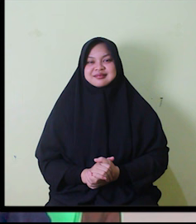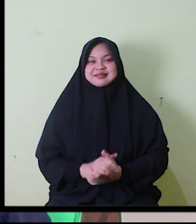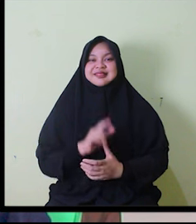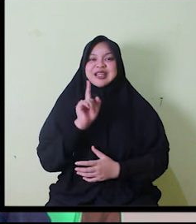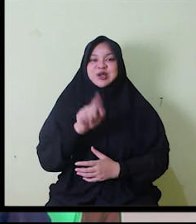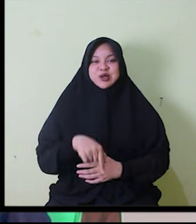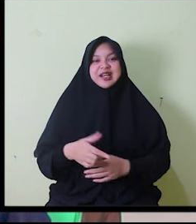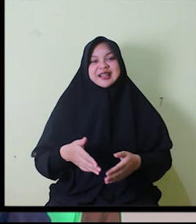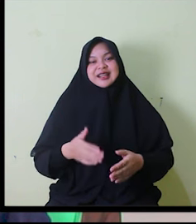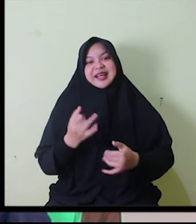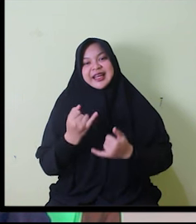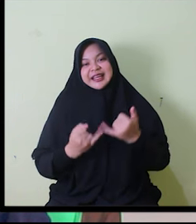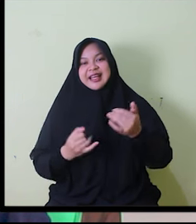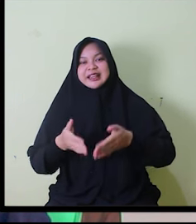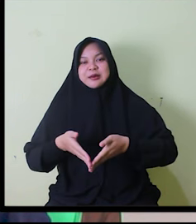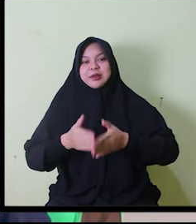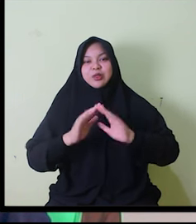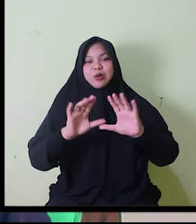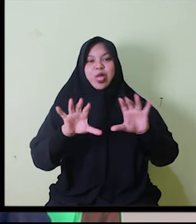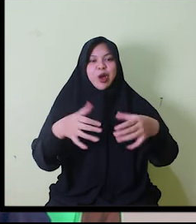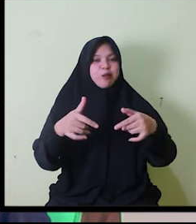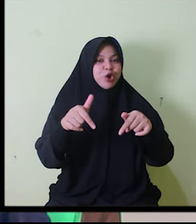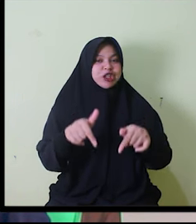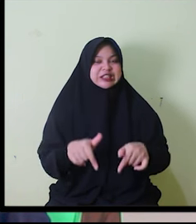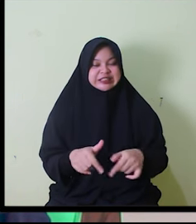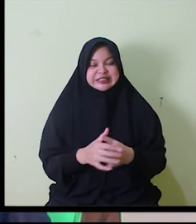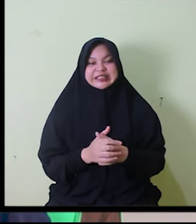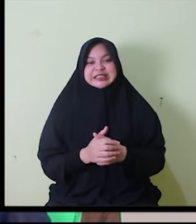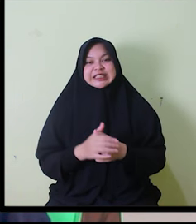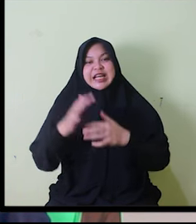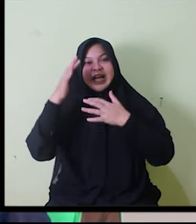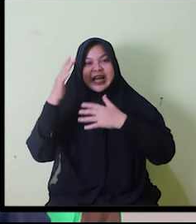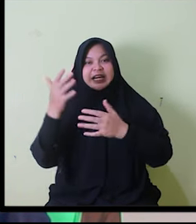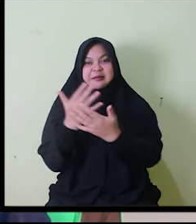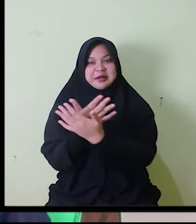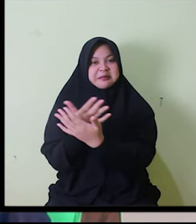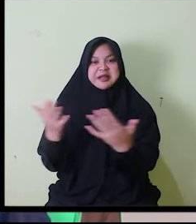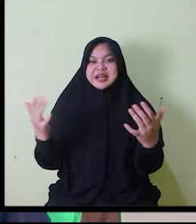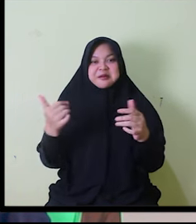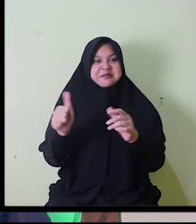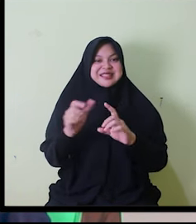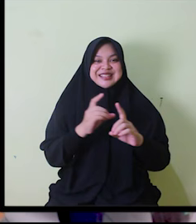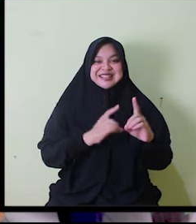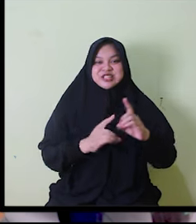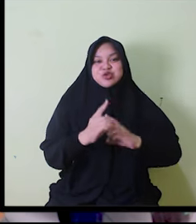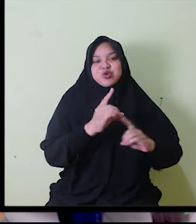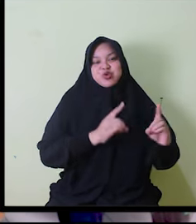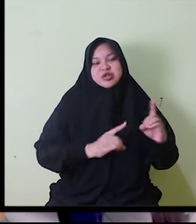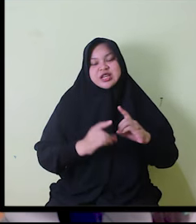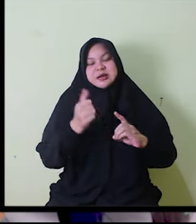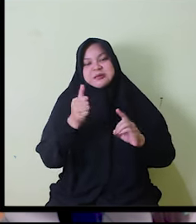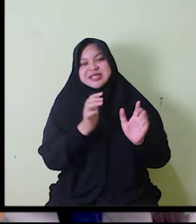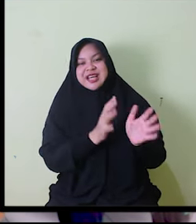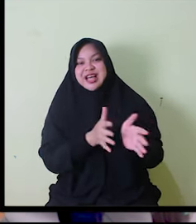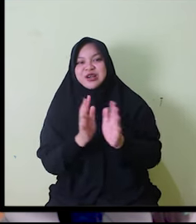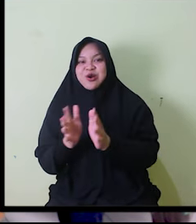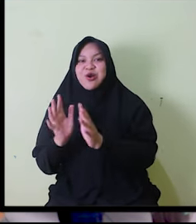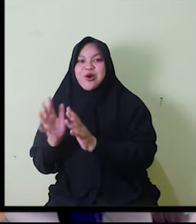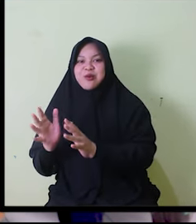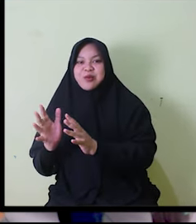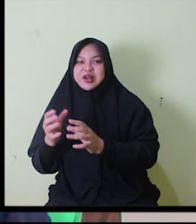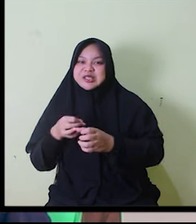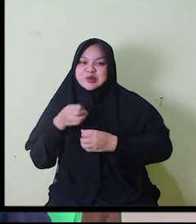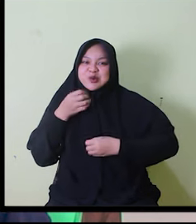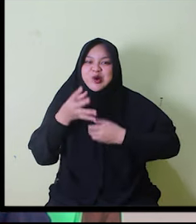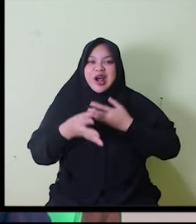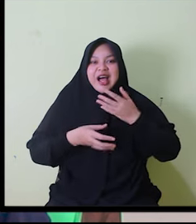sebuah kelompok ini harapannya itu mereka itu bisa diskusi bisa ngobrol curhatlah